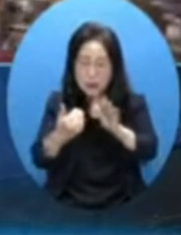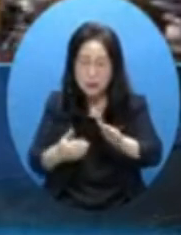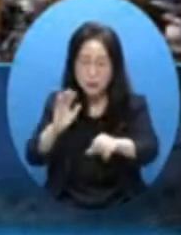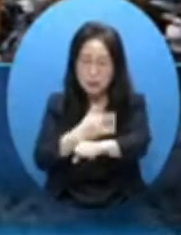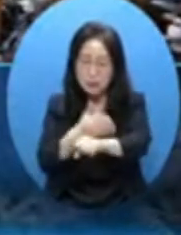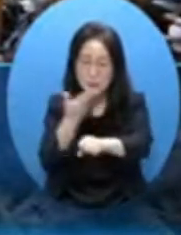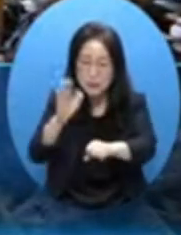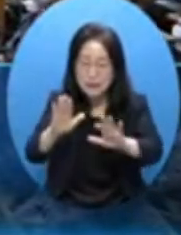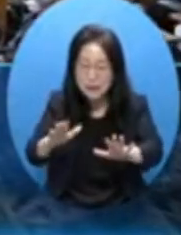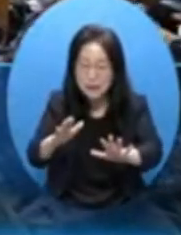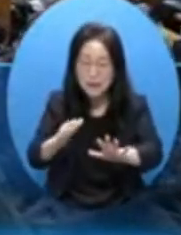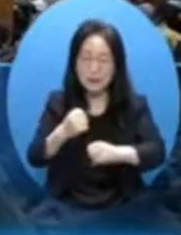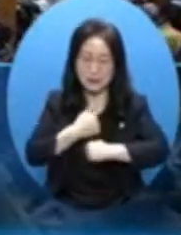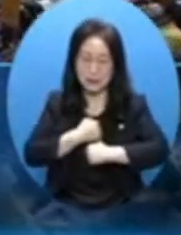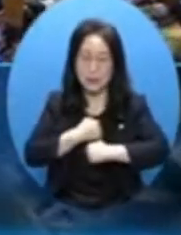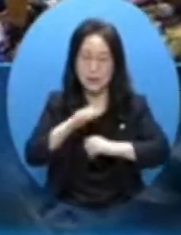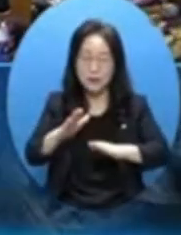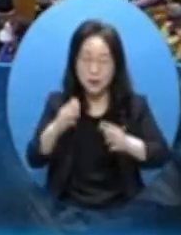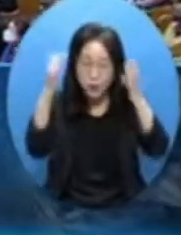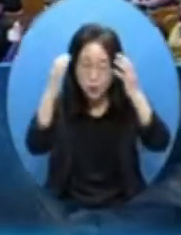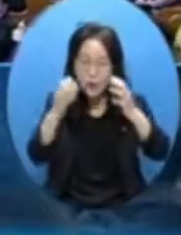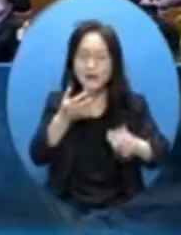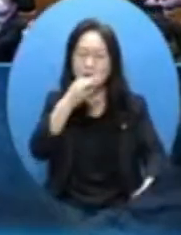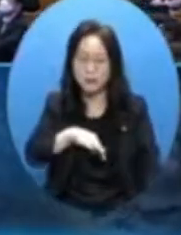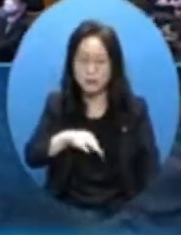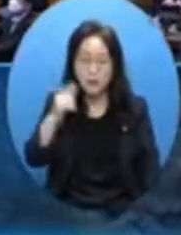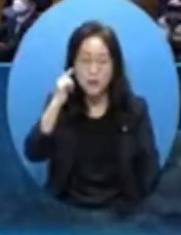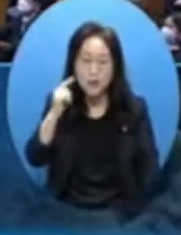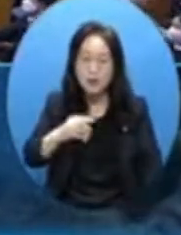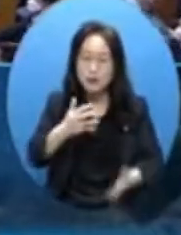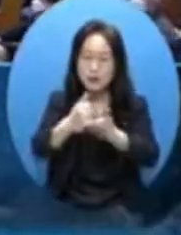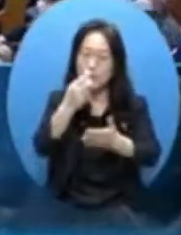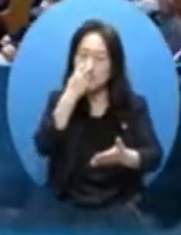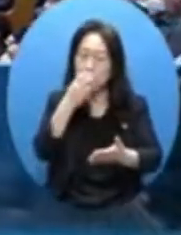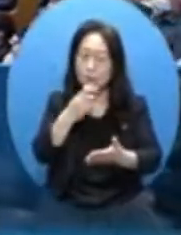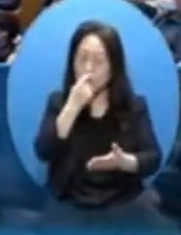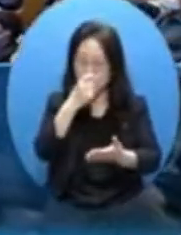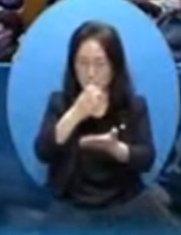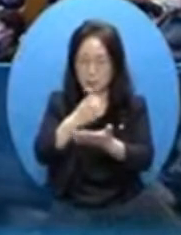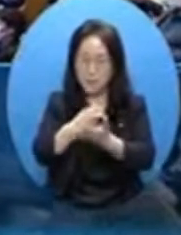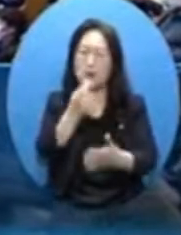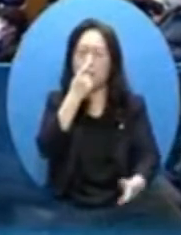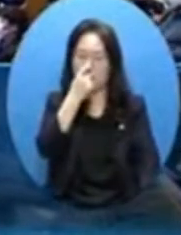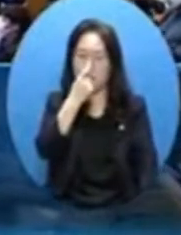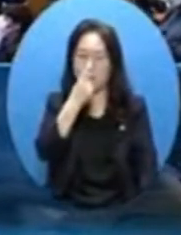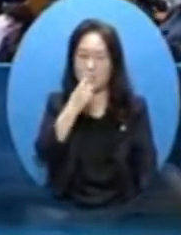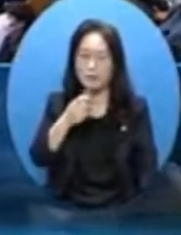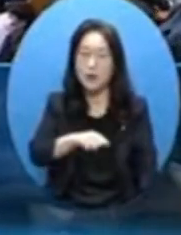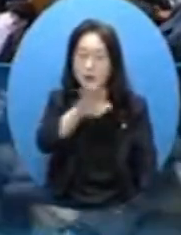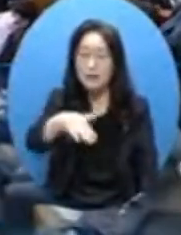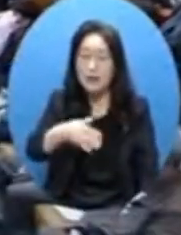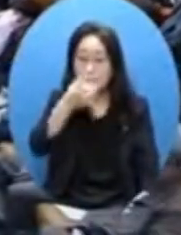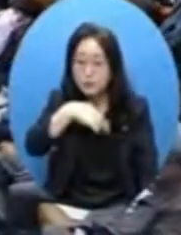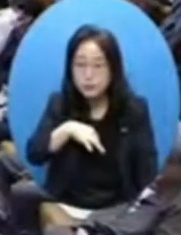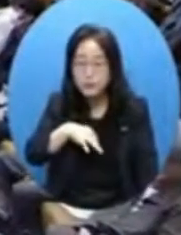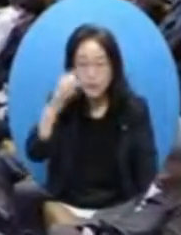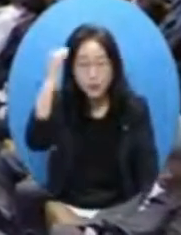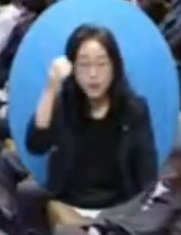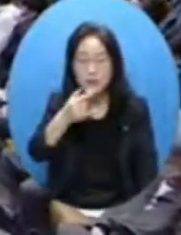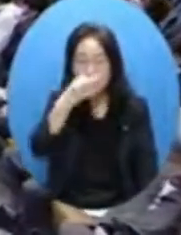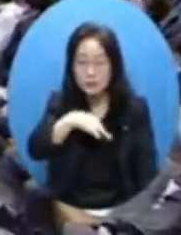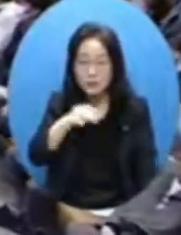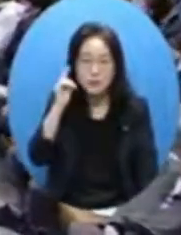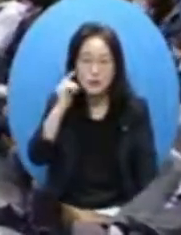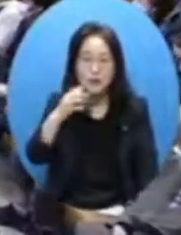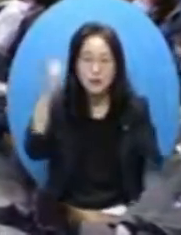내게 유익이라. 이로 말미암아 내가 주의 율례들을 배우게 되었나이다. 고난당한 것이 내게 유익이라. 고난을 통하여